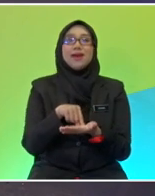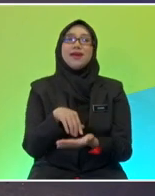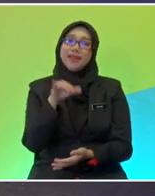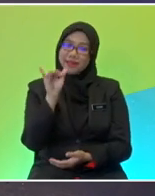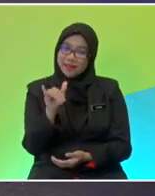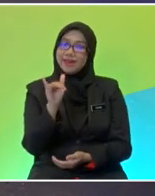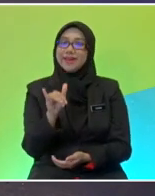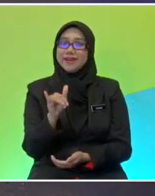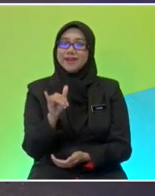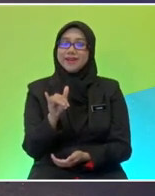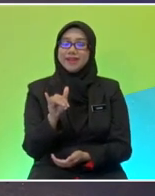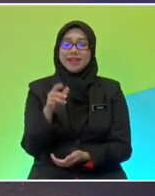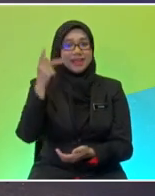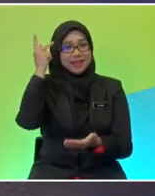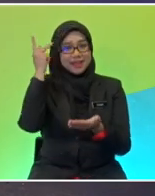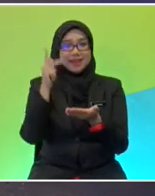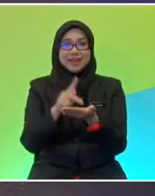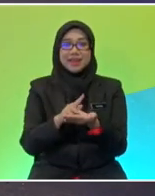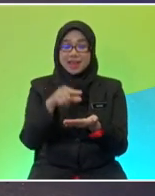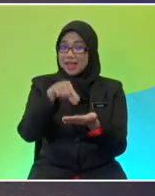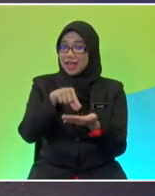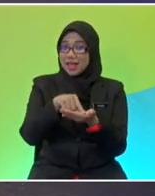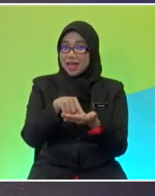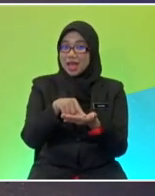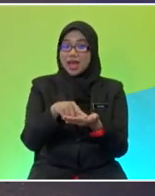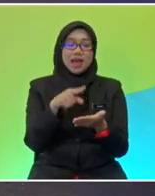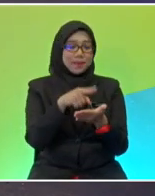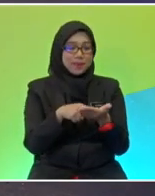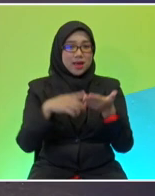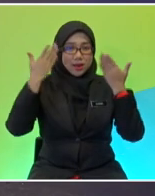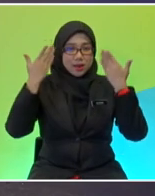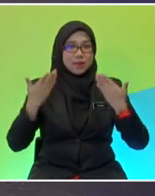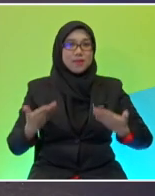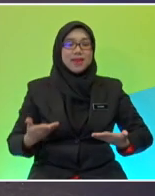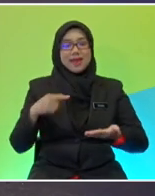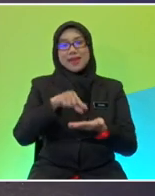jadi kita kenali ayam satu persatu anggota badan ayam boleh boleh